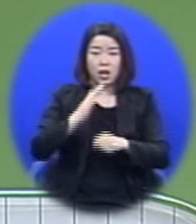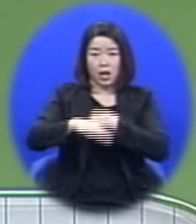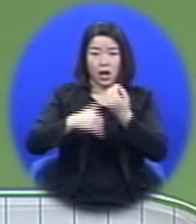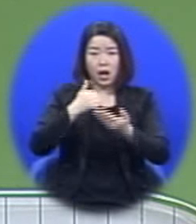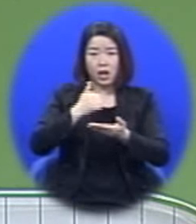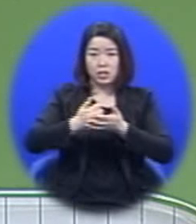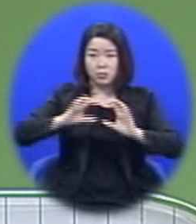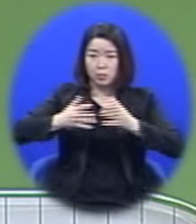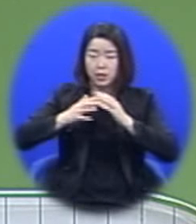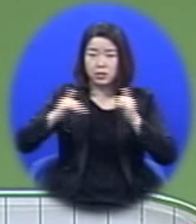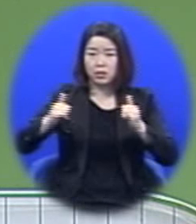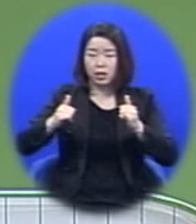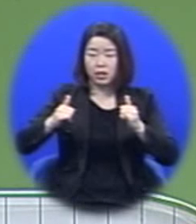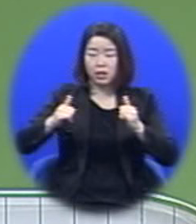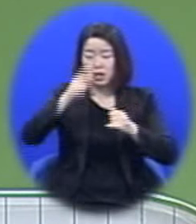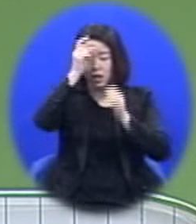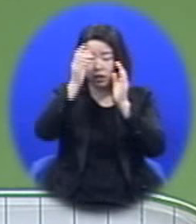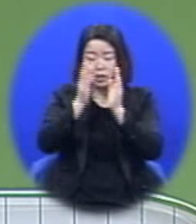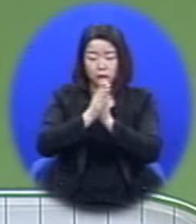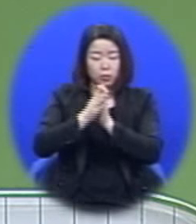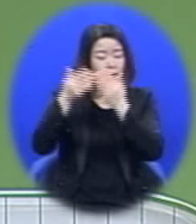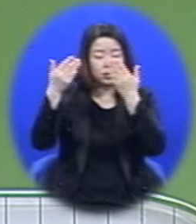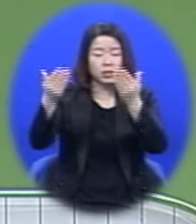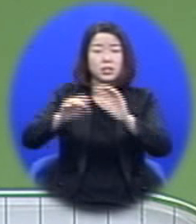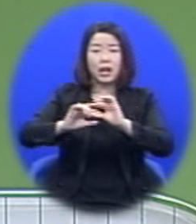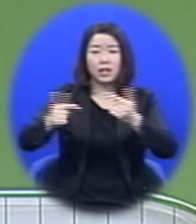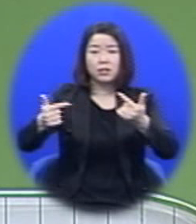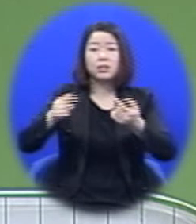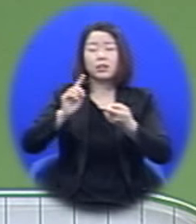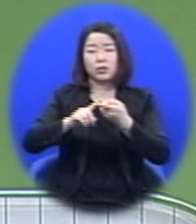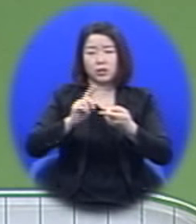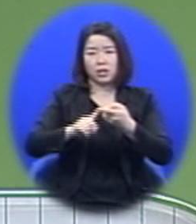하나님의 백성들이 기도를 안 한다는 느낌이 확 들어요.